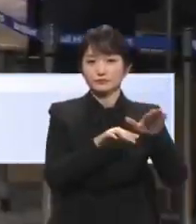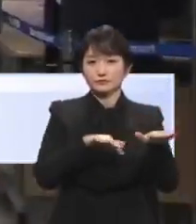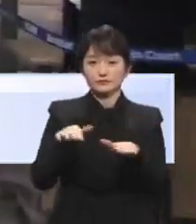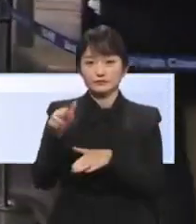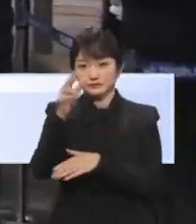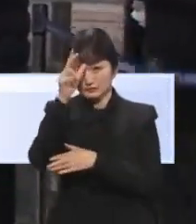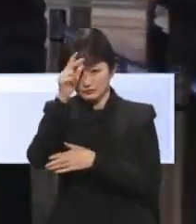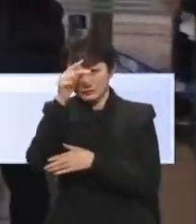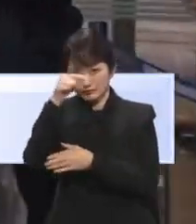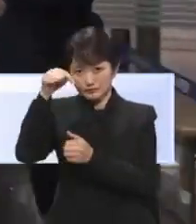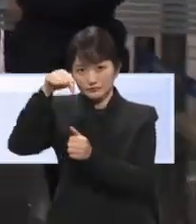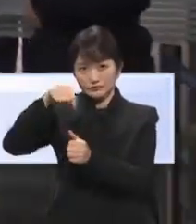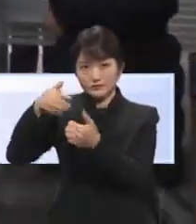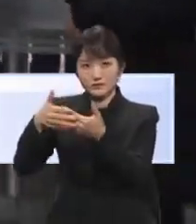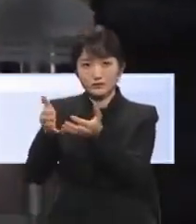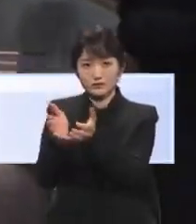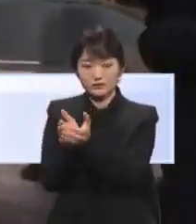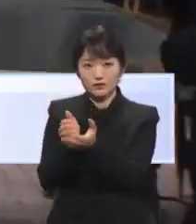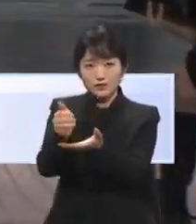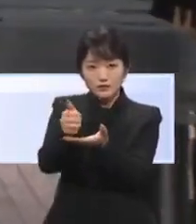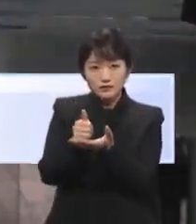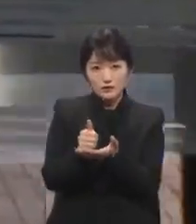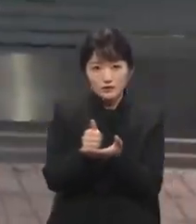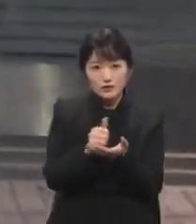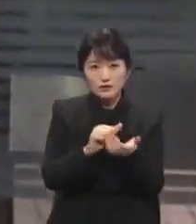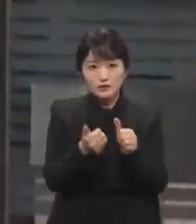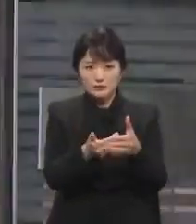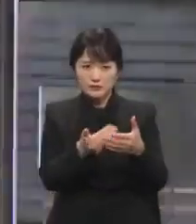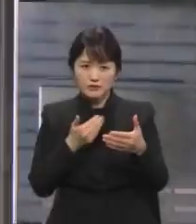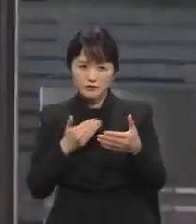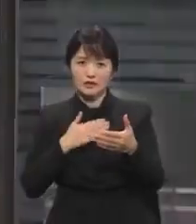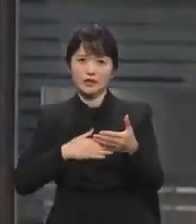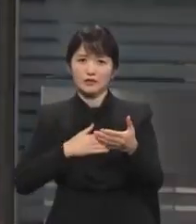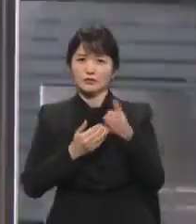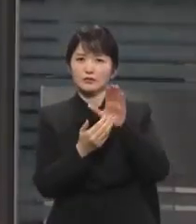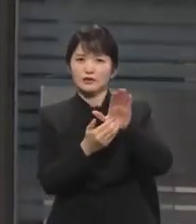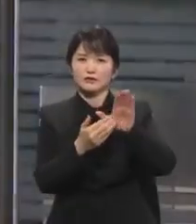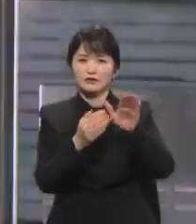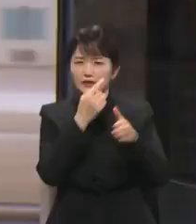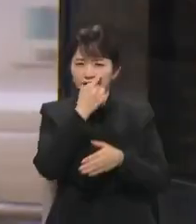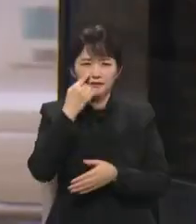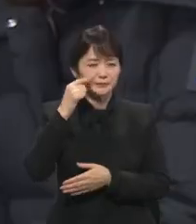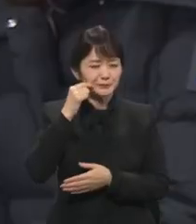예견에 막을 수 있었다는 점이 입증되지 못했다며 최종 무죄를